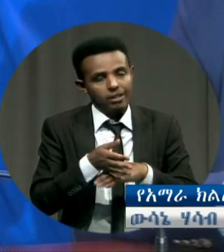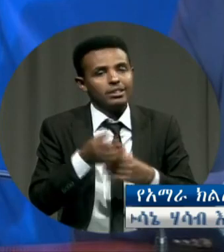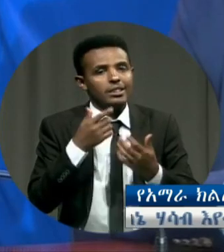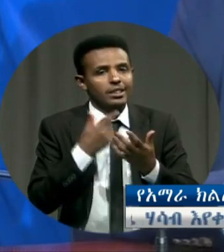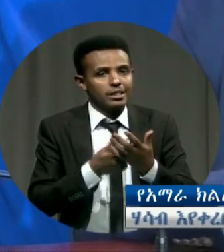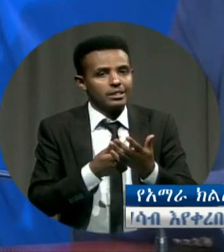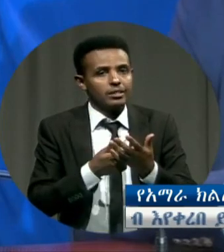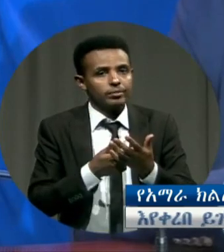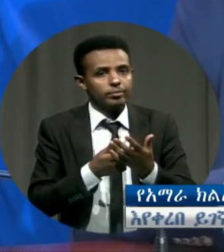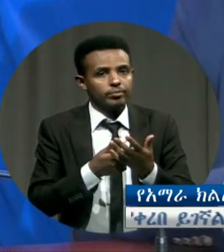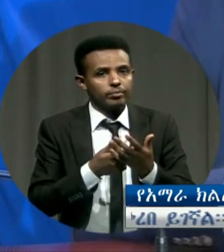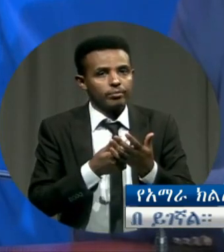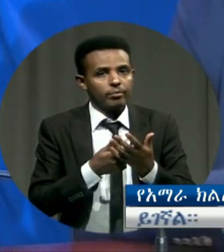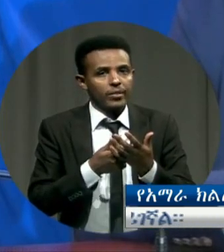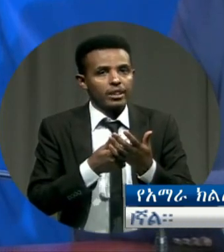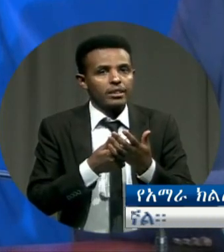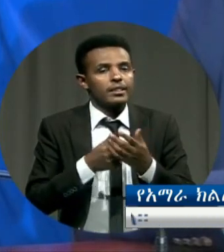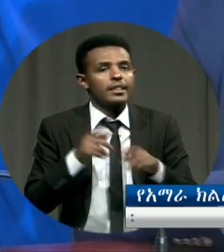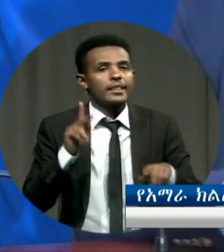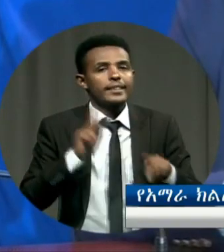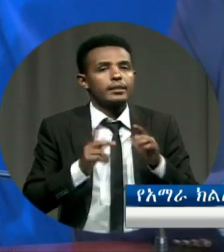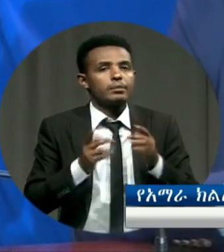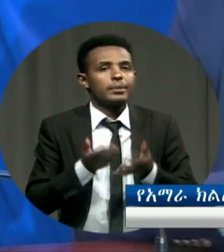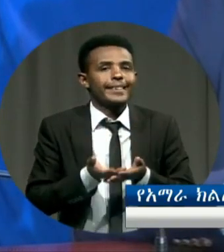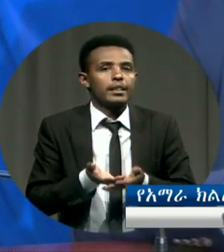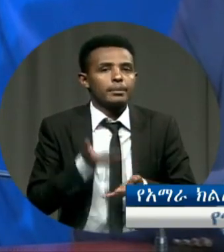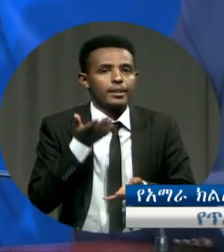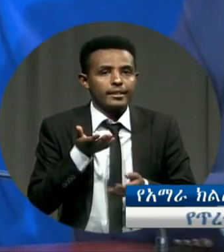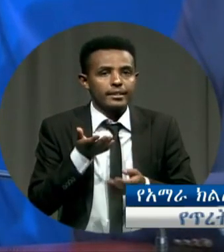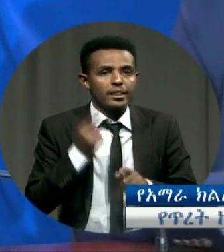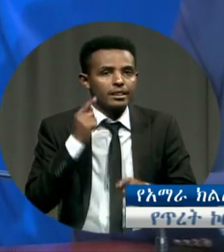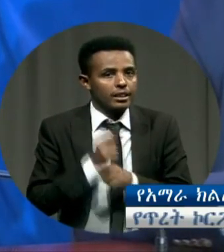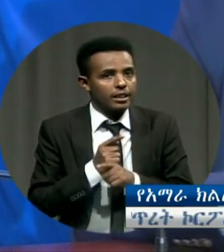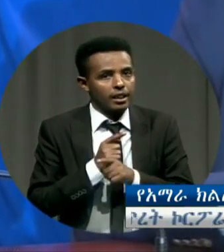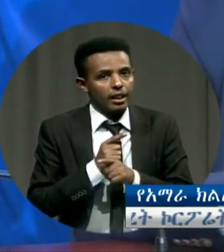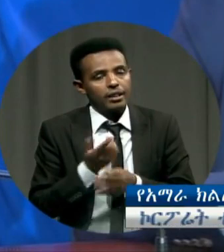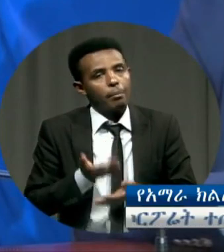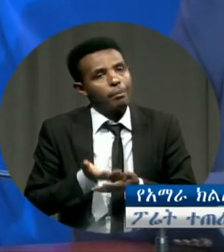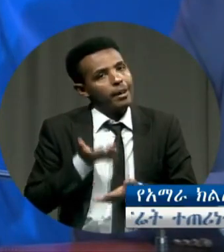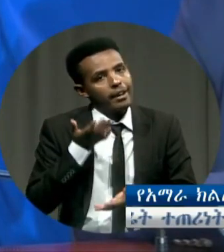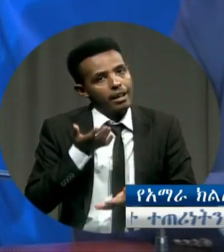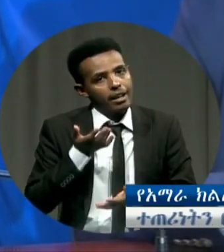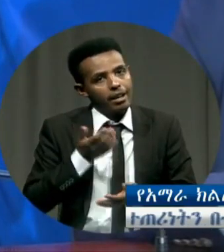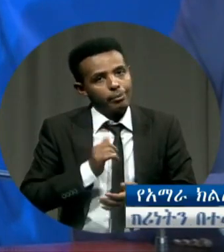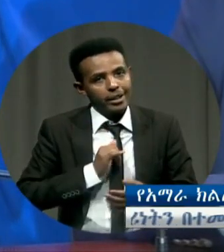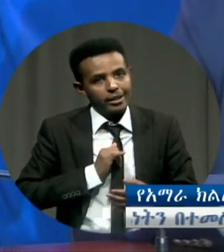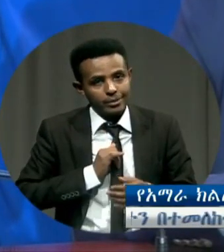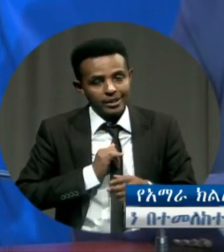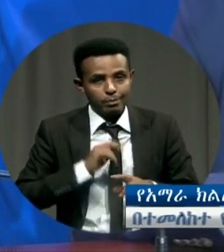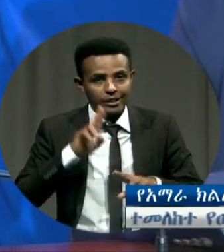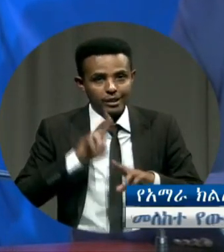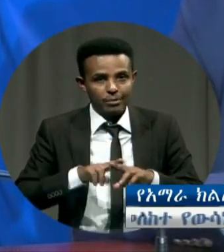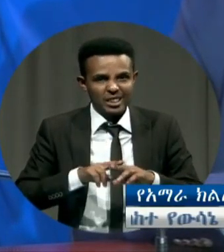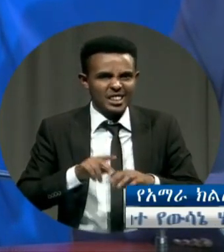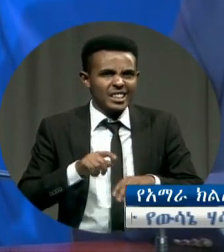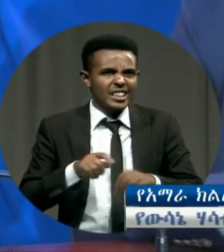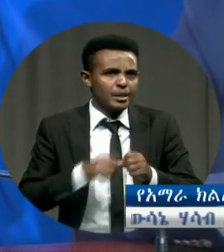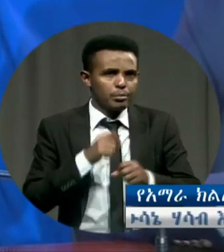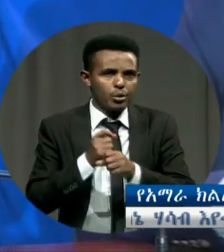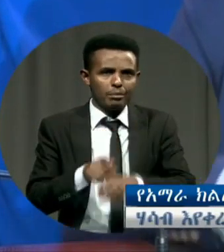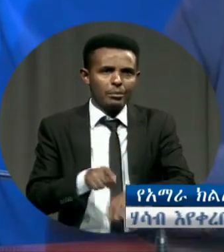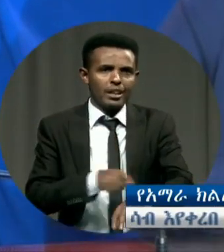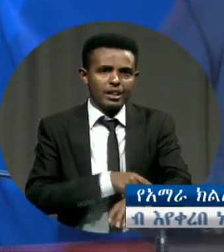ለዚህ ለህዝብ ንብረት ትክክለኛ ባለቤት ማስቀመጥ ያለብን ግን ይመስለኛል እንጂ እድሜውን ባራዘምን